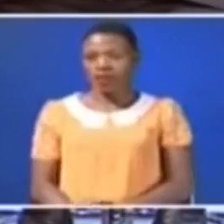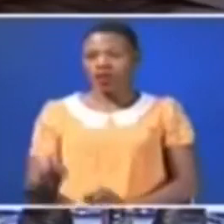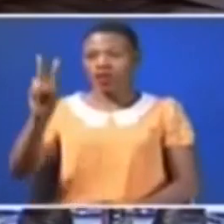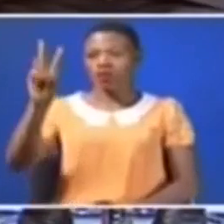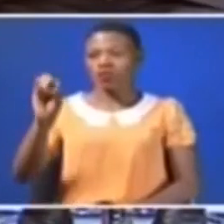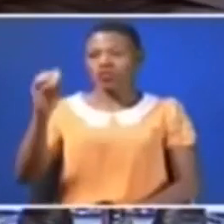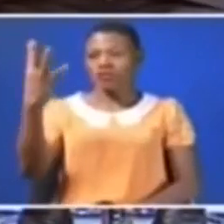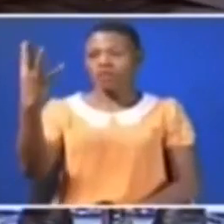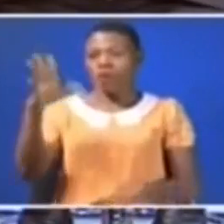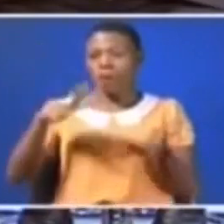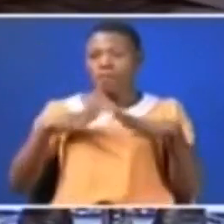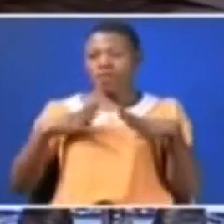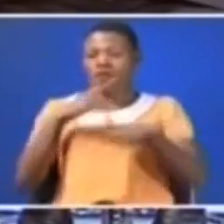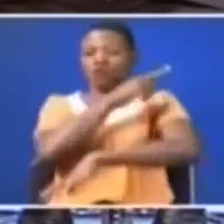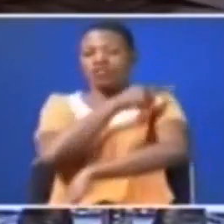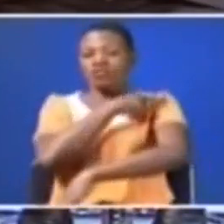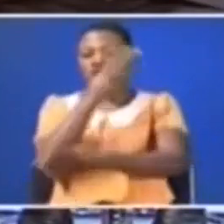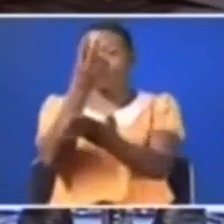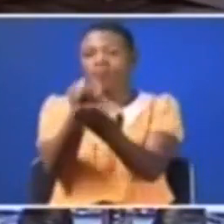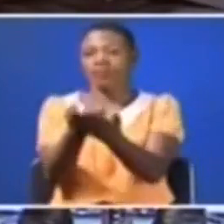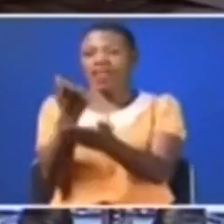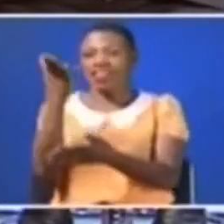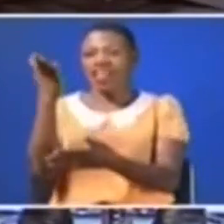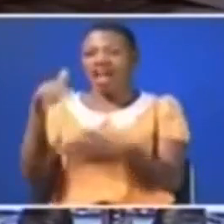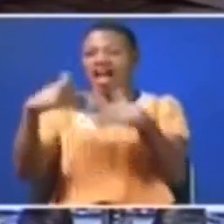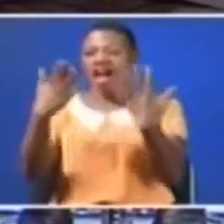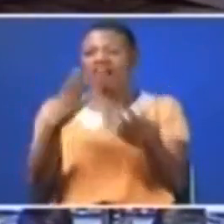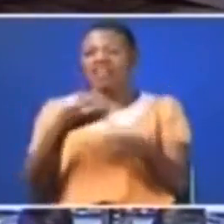katika hospitali ya Kapkatet, kaunti ya Bomet, baada ya kunywa maziwa ambayo yameganda.